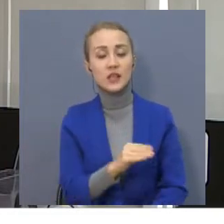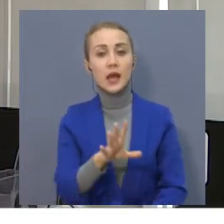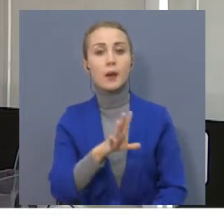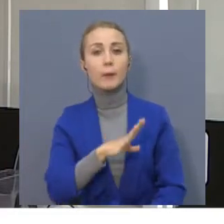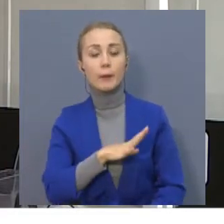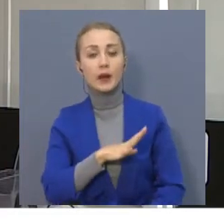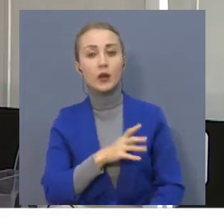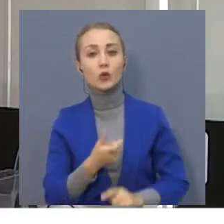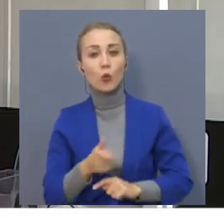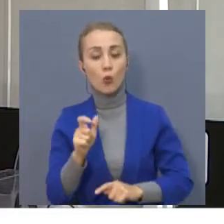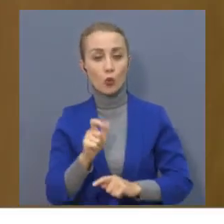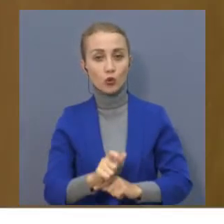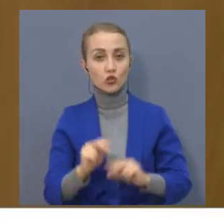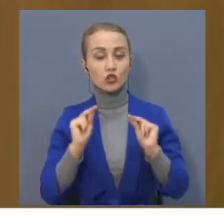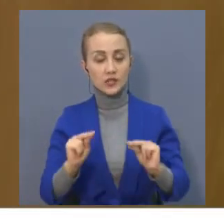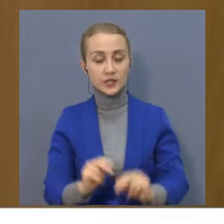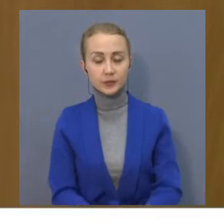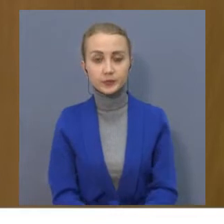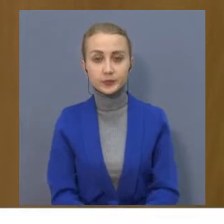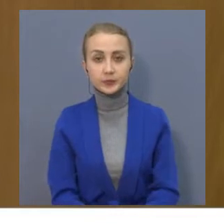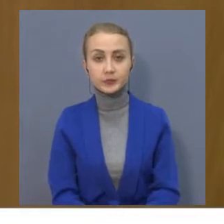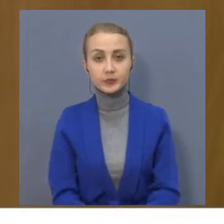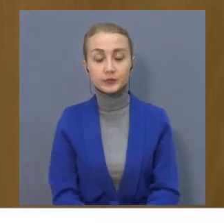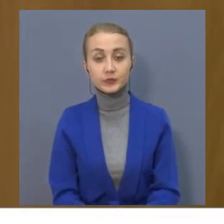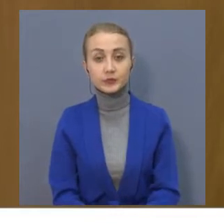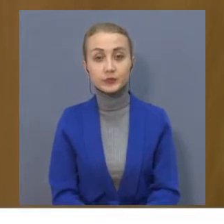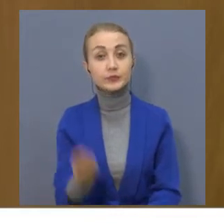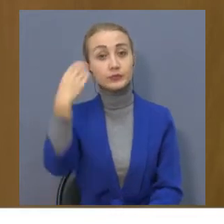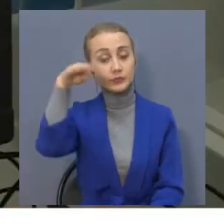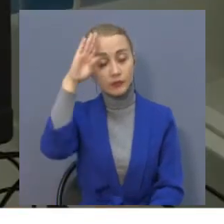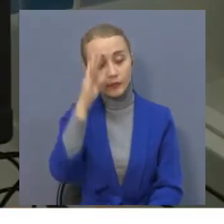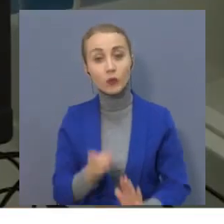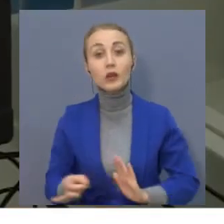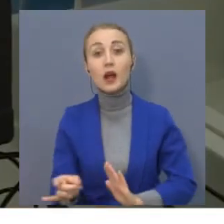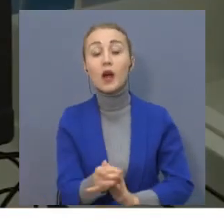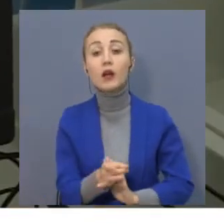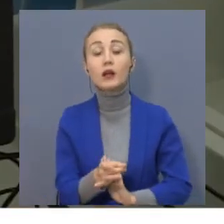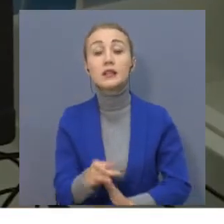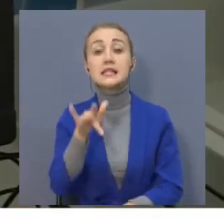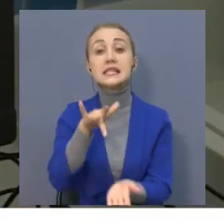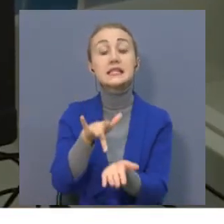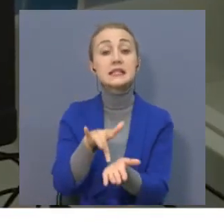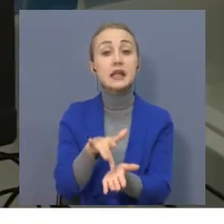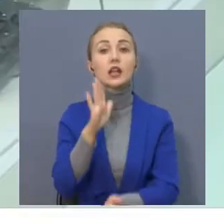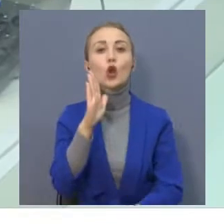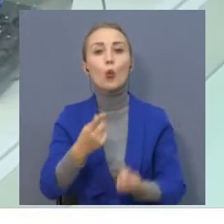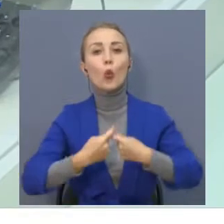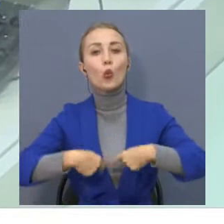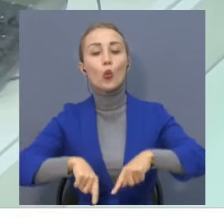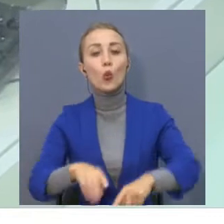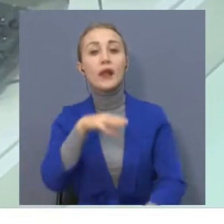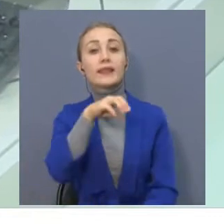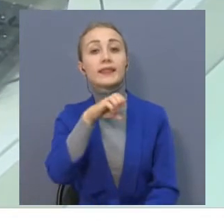көтеру және әділдікке шақыру. Орталықтың Ақмоладағы бөлімшесінде мектеп оқушыларының магистратураға үміткерлердің кешенді